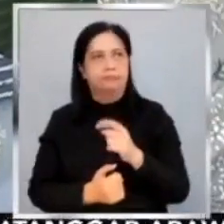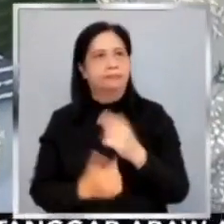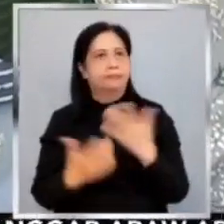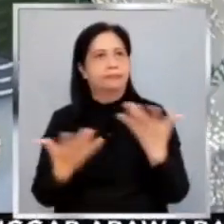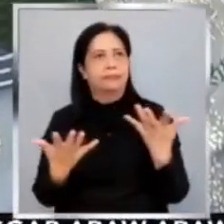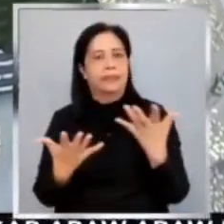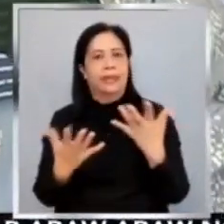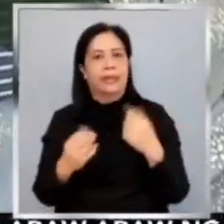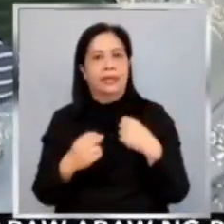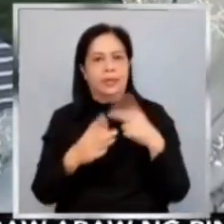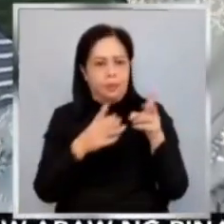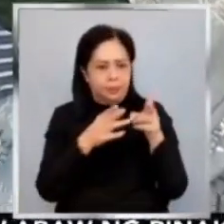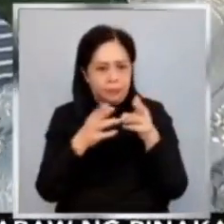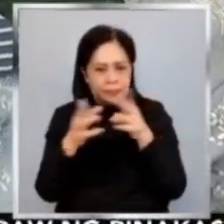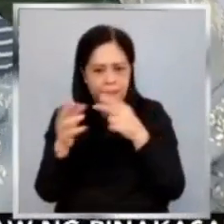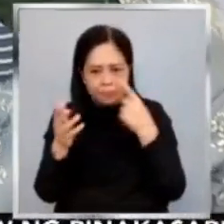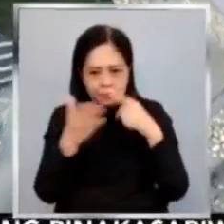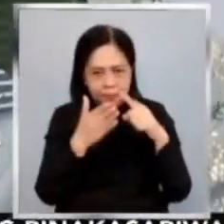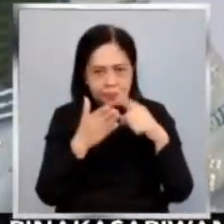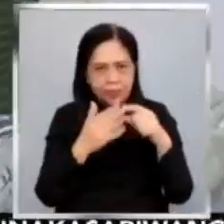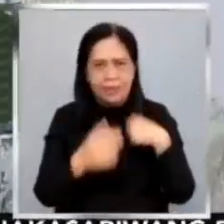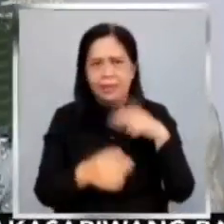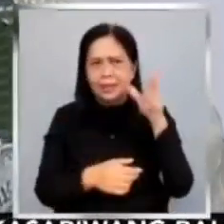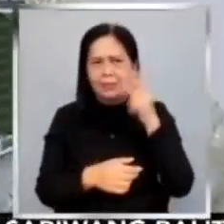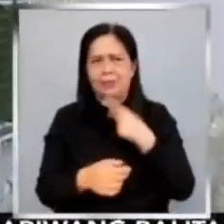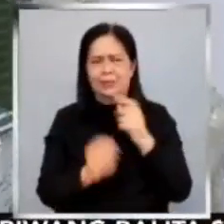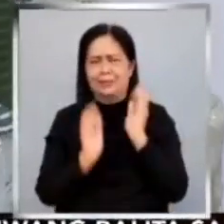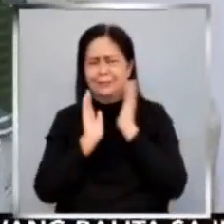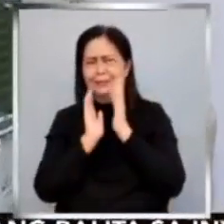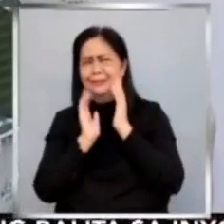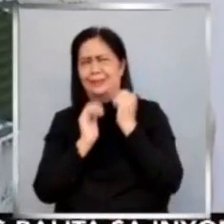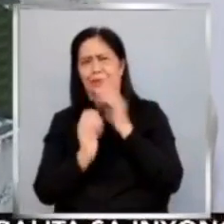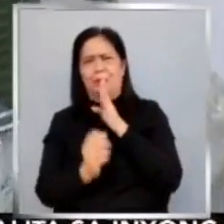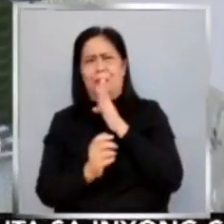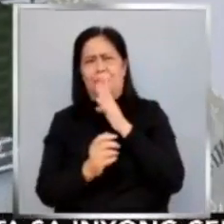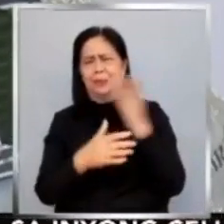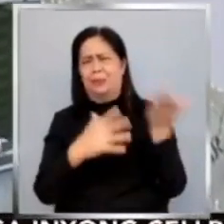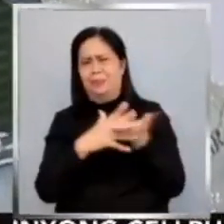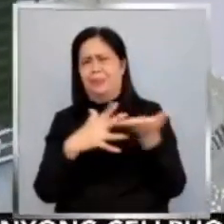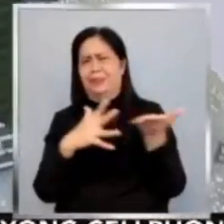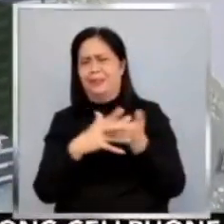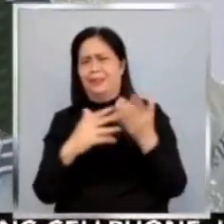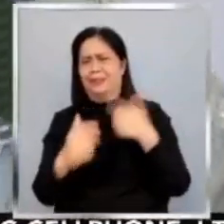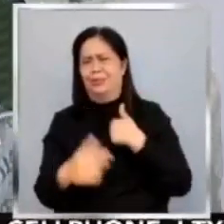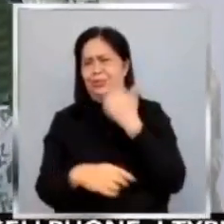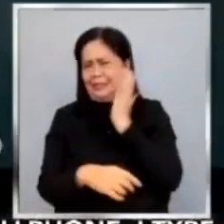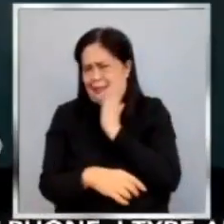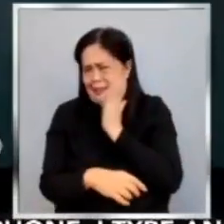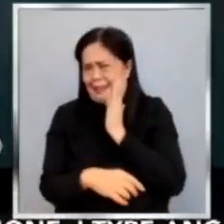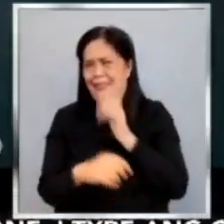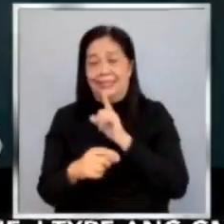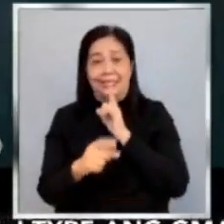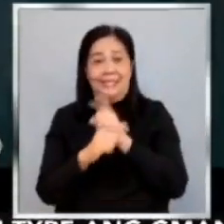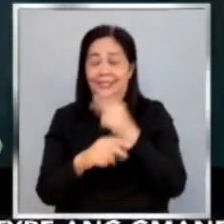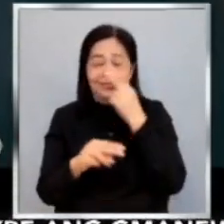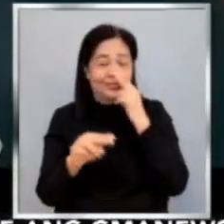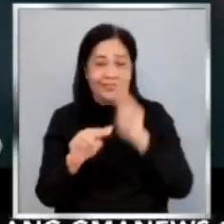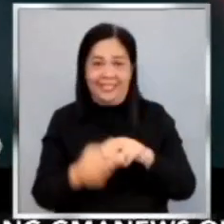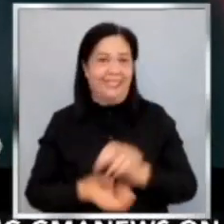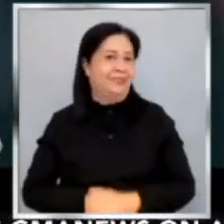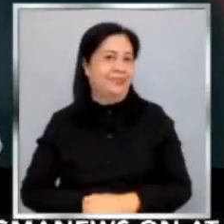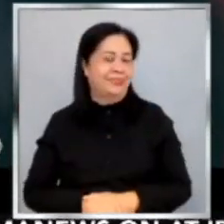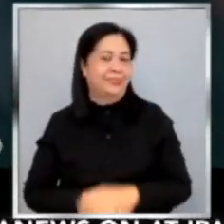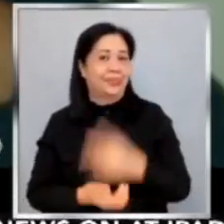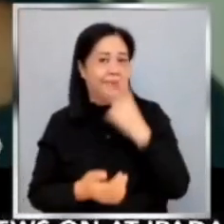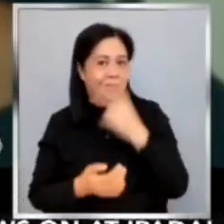ini-edit po namin yun. Narinig ko yung boses ko. Ano ba yan? Salita ng salita. Dami sinasabi. Yeah, it's really fun. Bibita naman si Xian sa